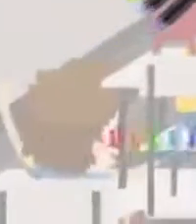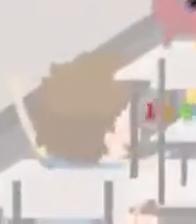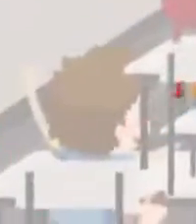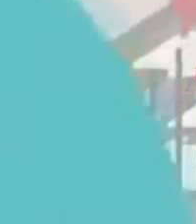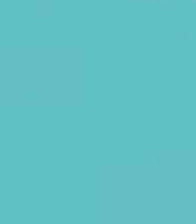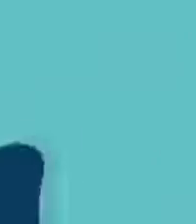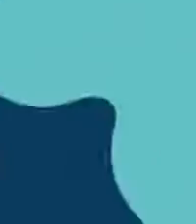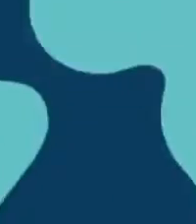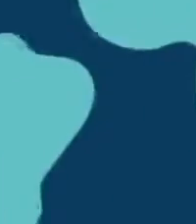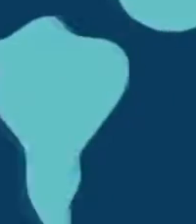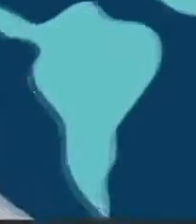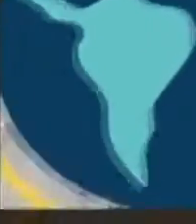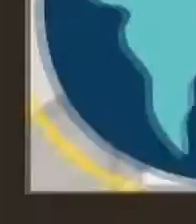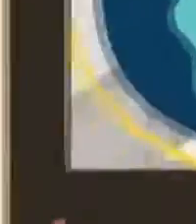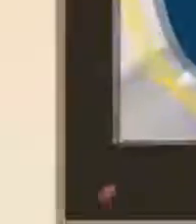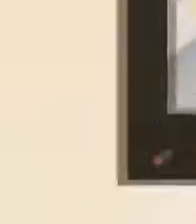а